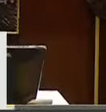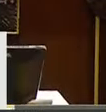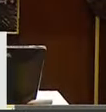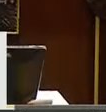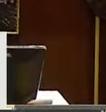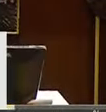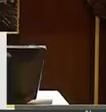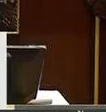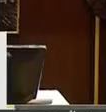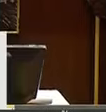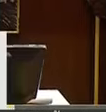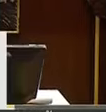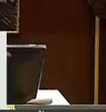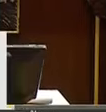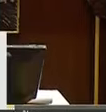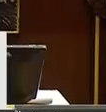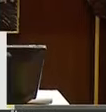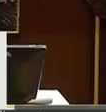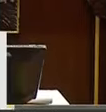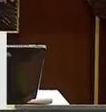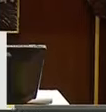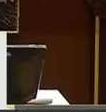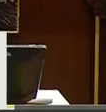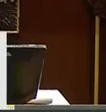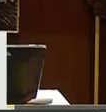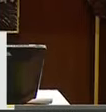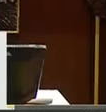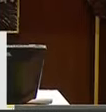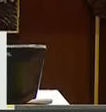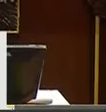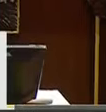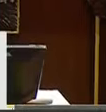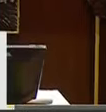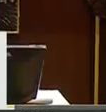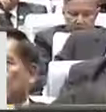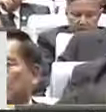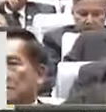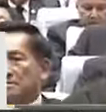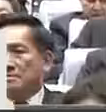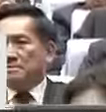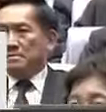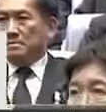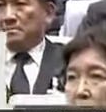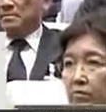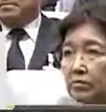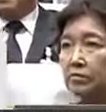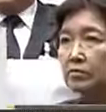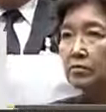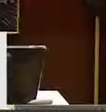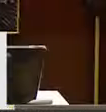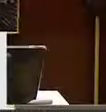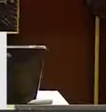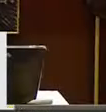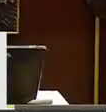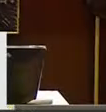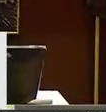118นายชยุทธสืบตระกูล พลเอกประยุทธ์จันทร์โอชาครับ 119พลเอ